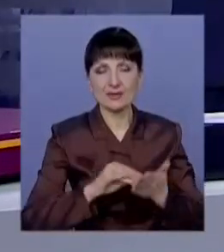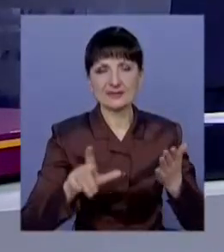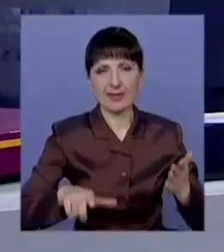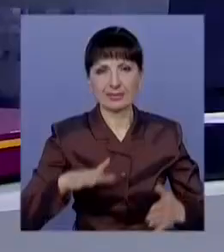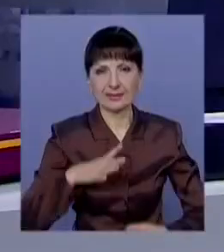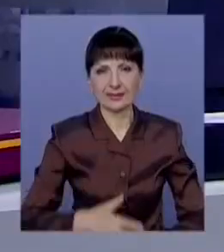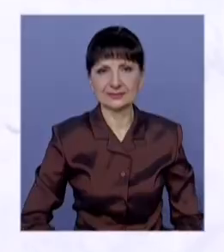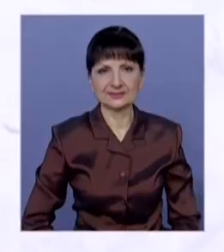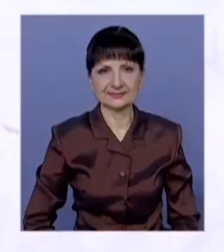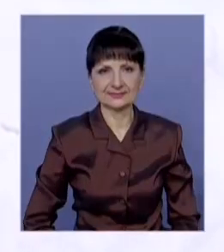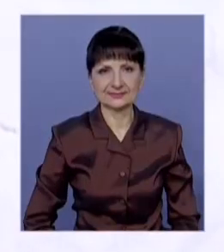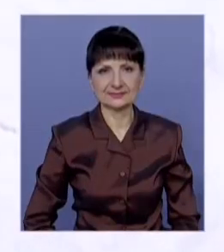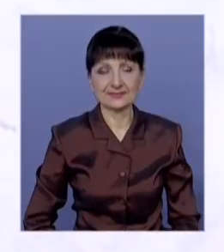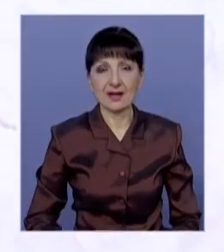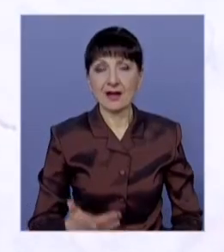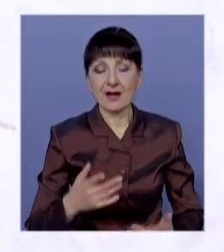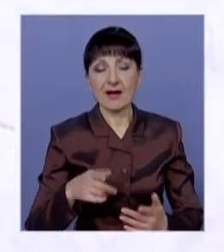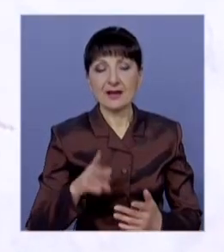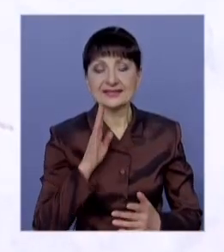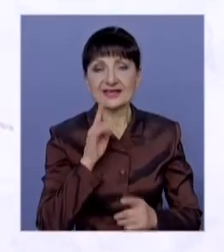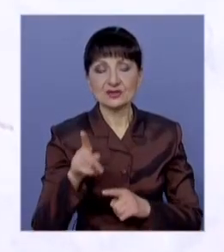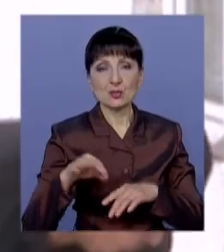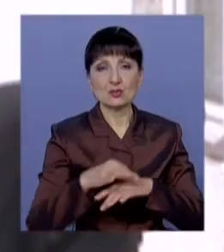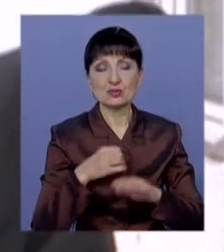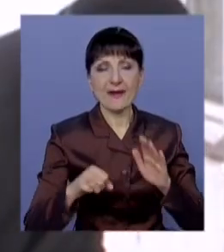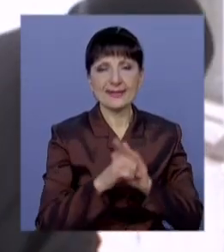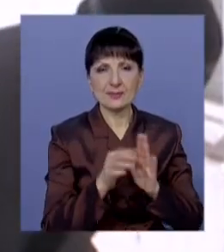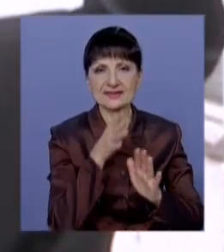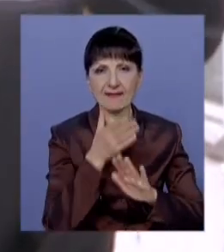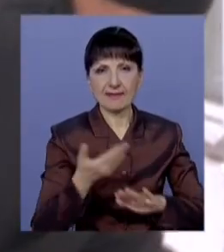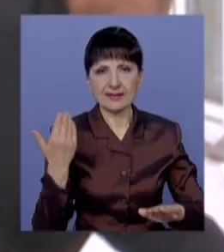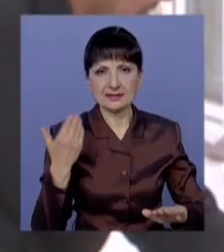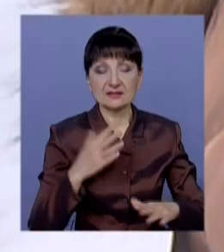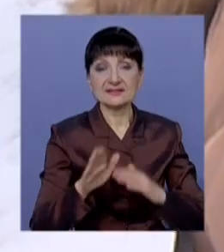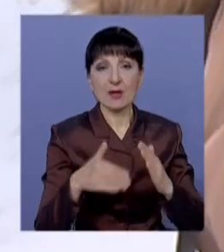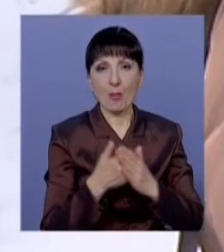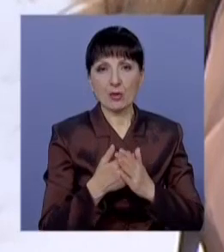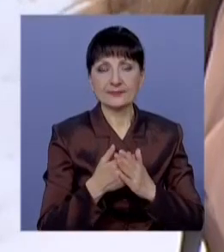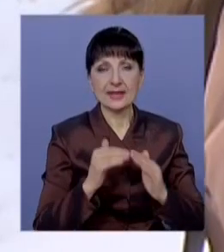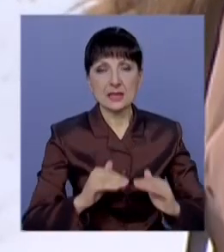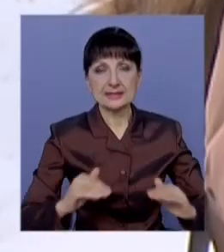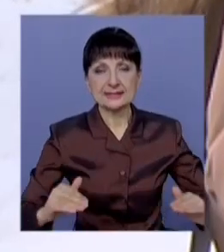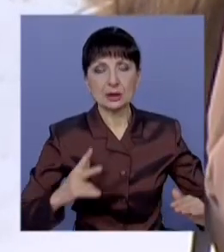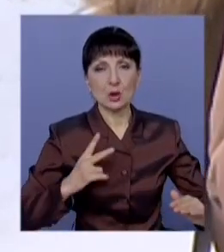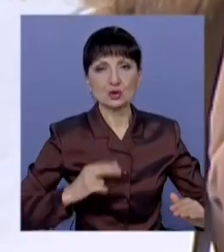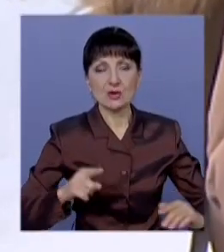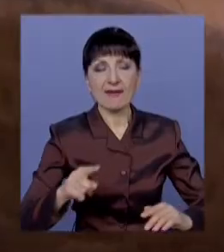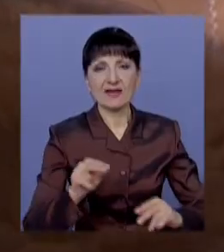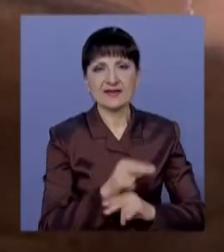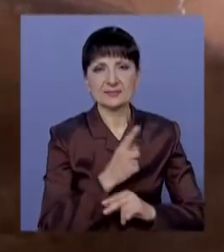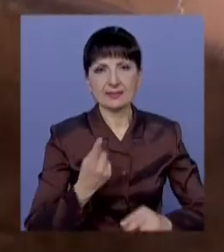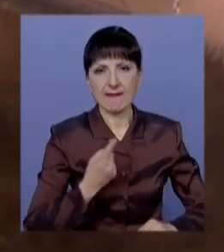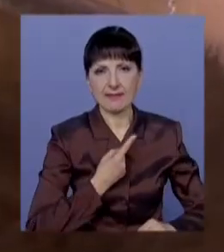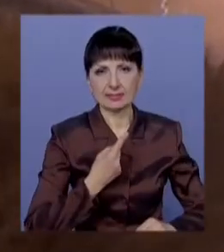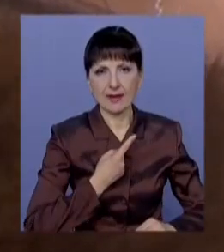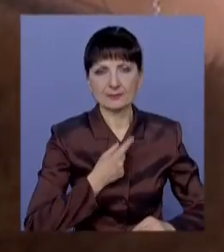Жанабекова. Муж Турсынгуль Жолановой погиб несколько лет назад. С тех пор несовершеннолетнюю дочь женщина воспитывает одна. В